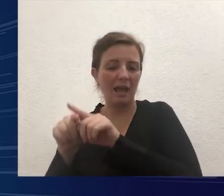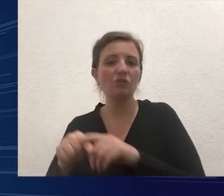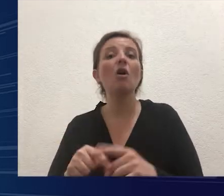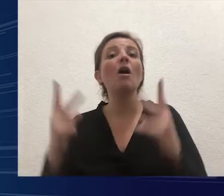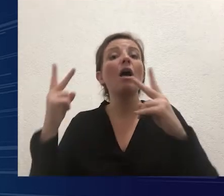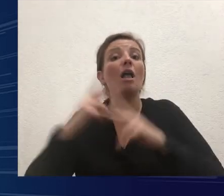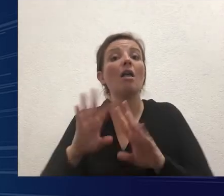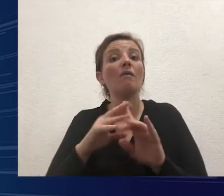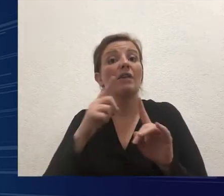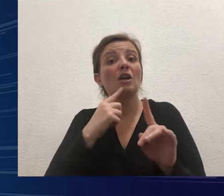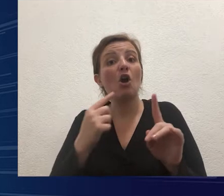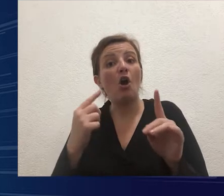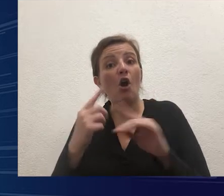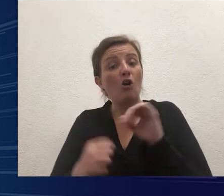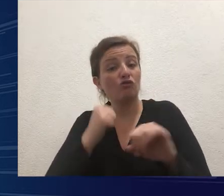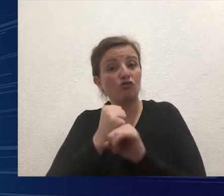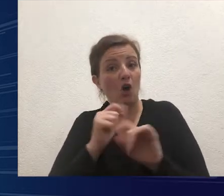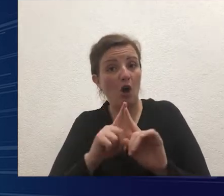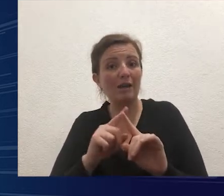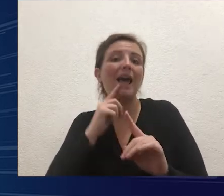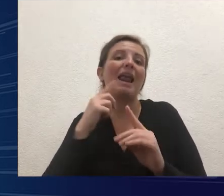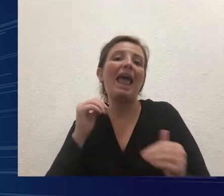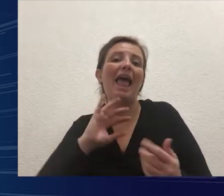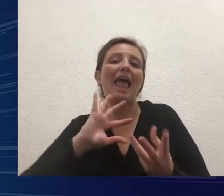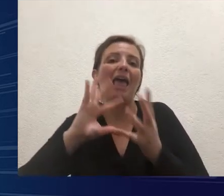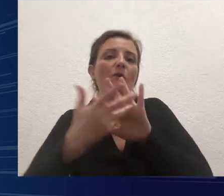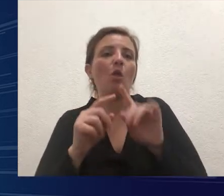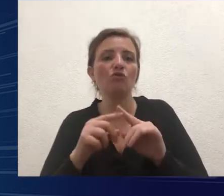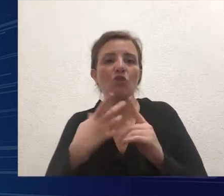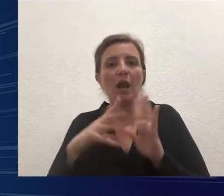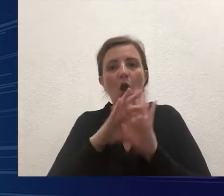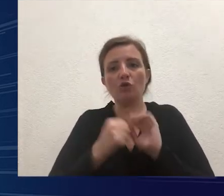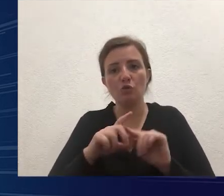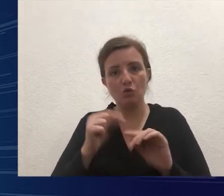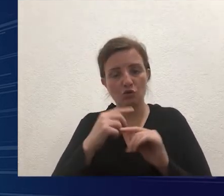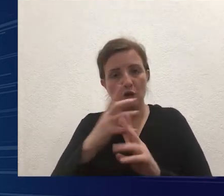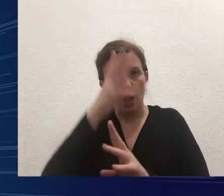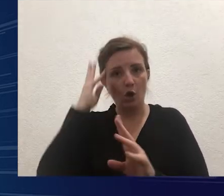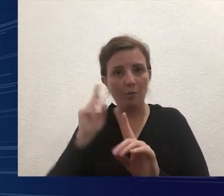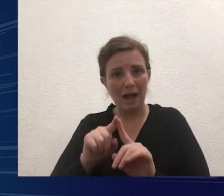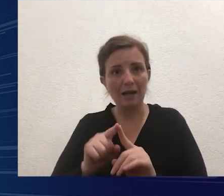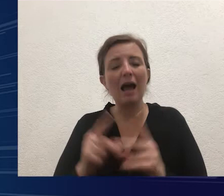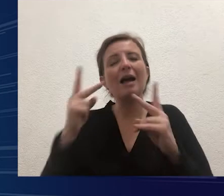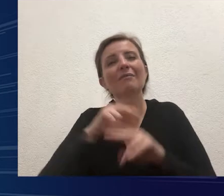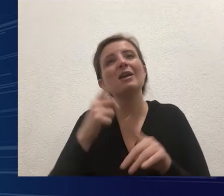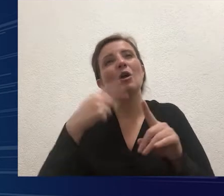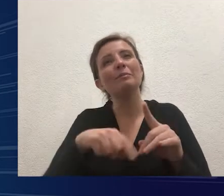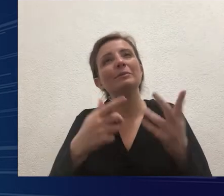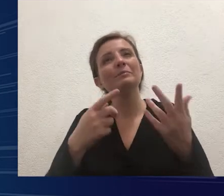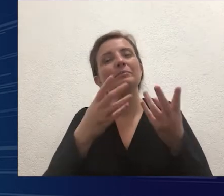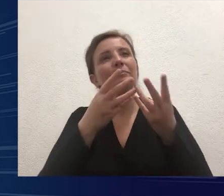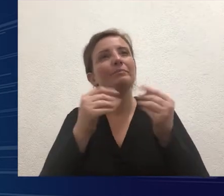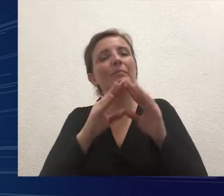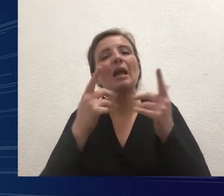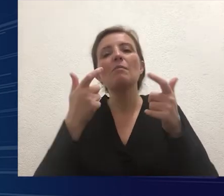peloponneso la sua evoluzione costituzione romana il discorso tende a sfumare perché